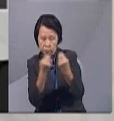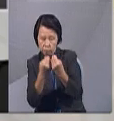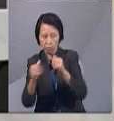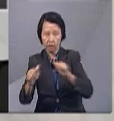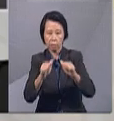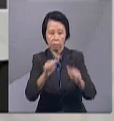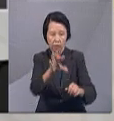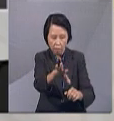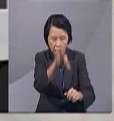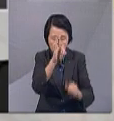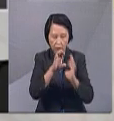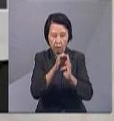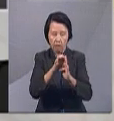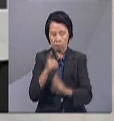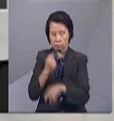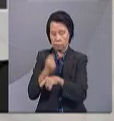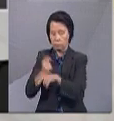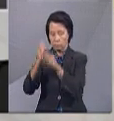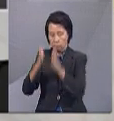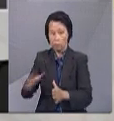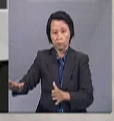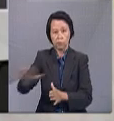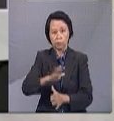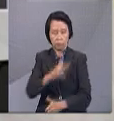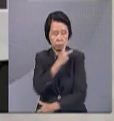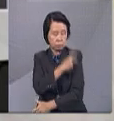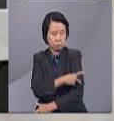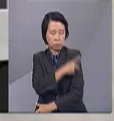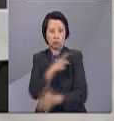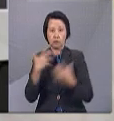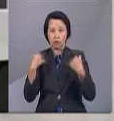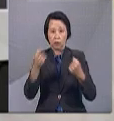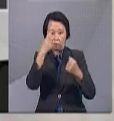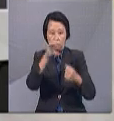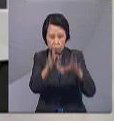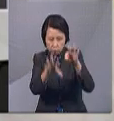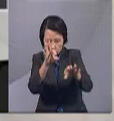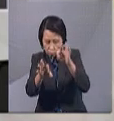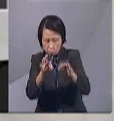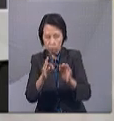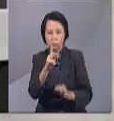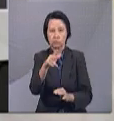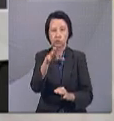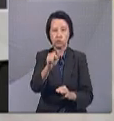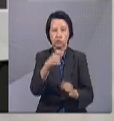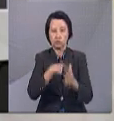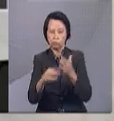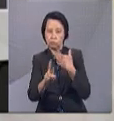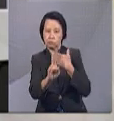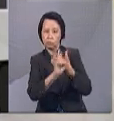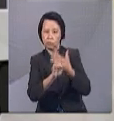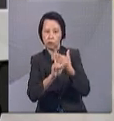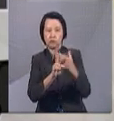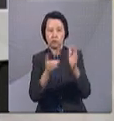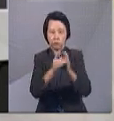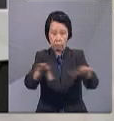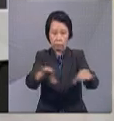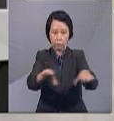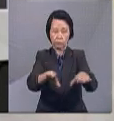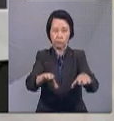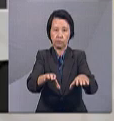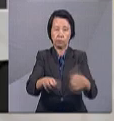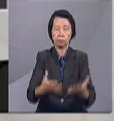penempelan oleh petugas-petugas klinik kesehatan bagi mengesan cash-cash yang berisi KKO dijalankan